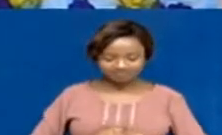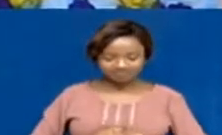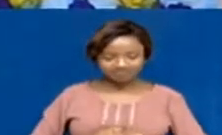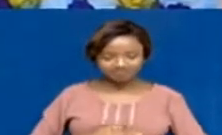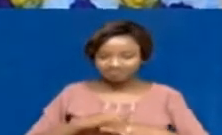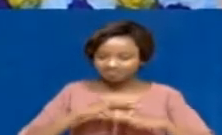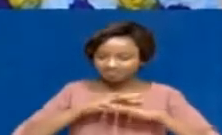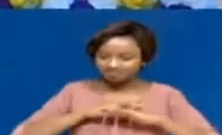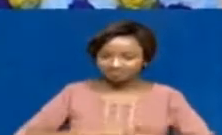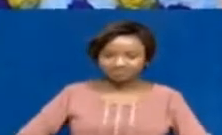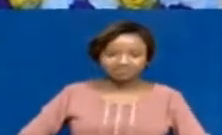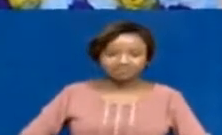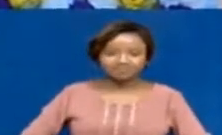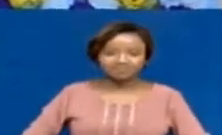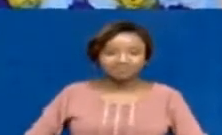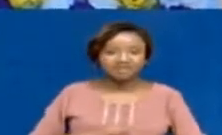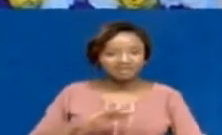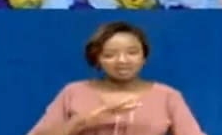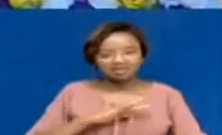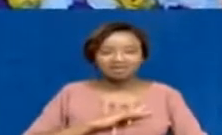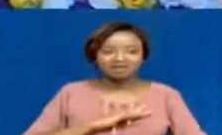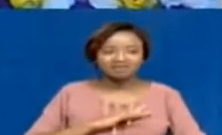Tuko hapa